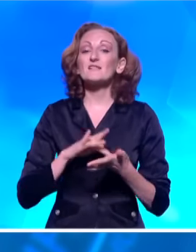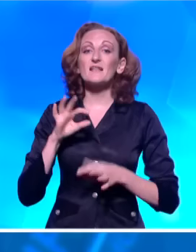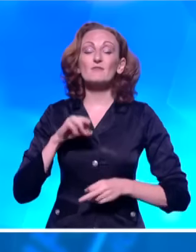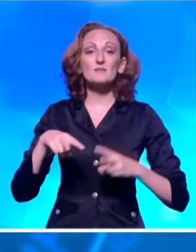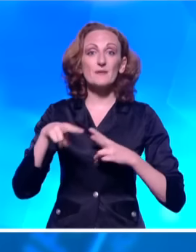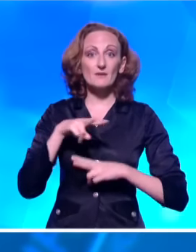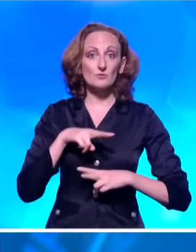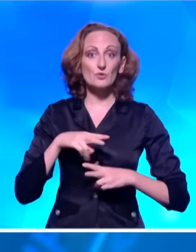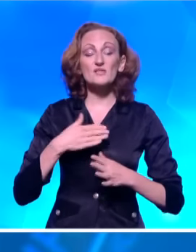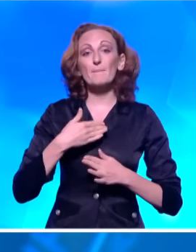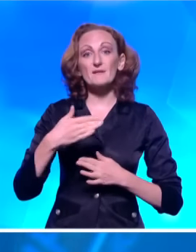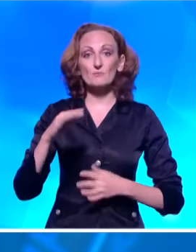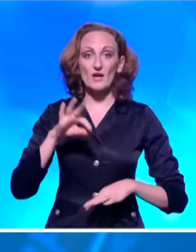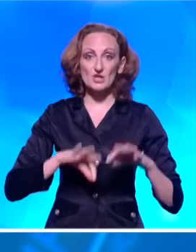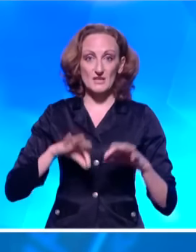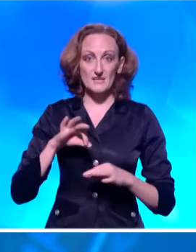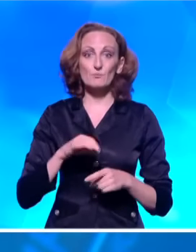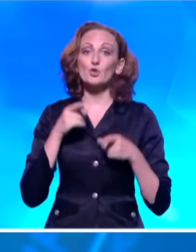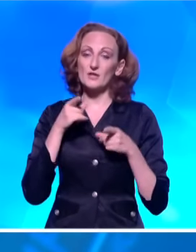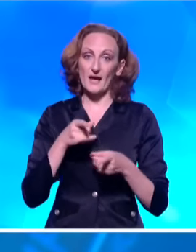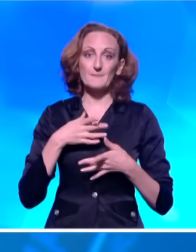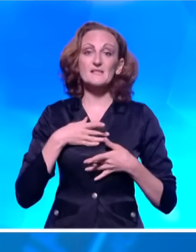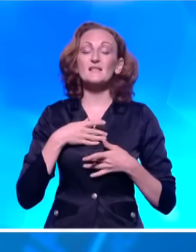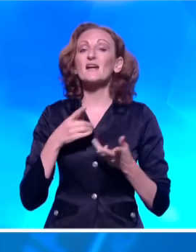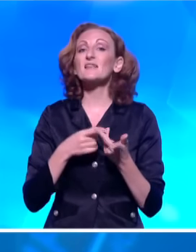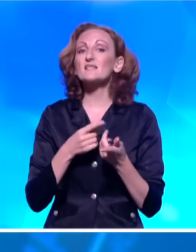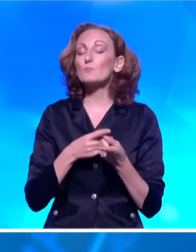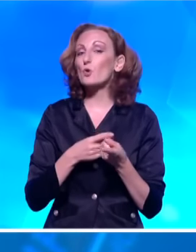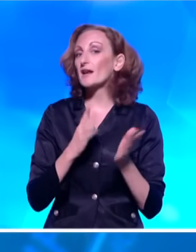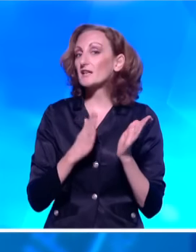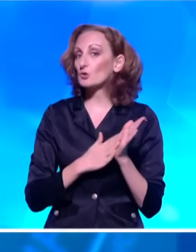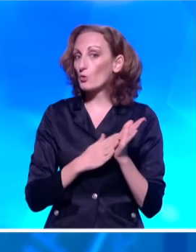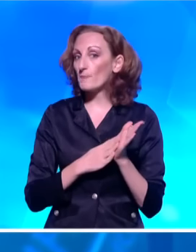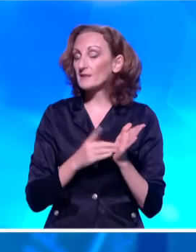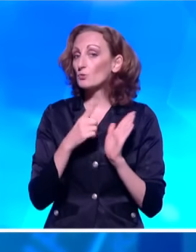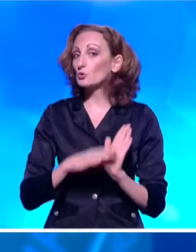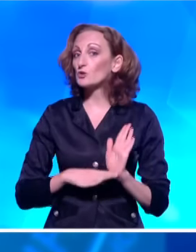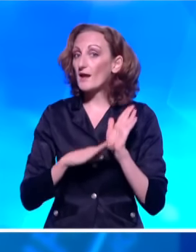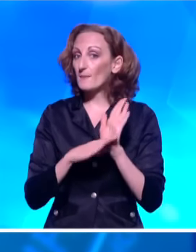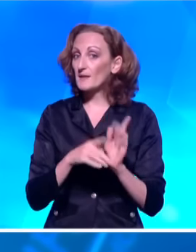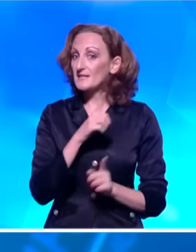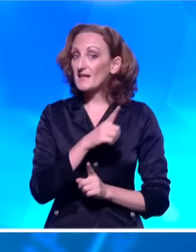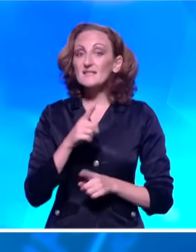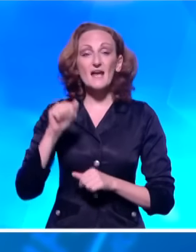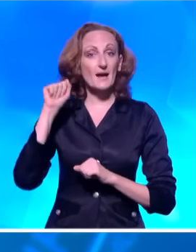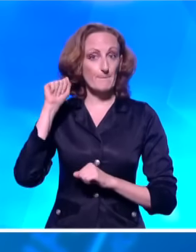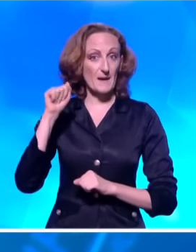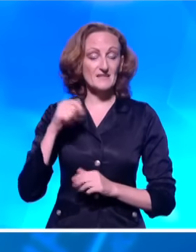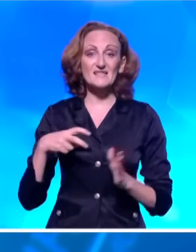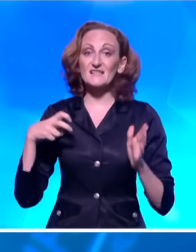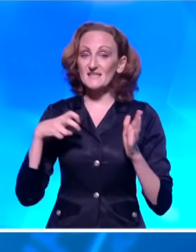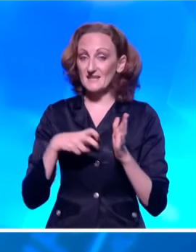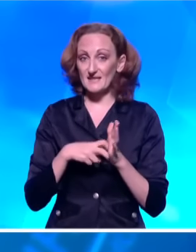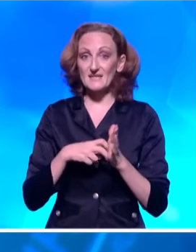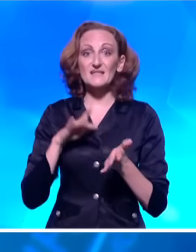избирателна комисия за предстоящите избори. Там са изброени и документите, които трябва да представи всяка партия или коалиция, за да бъде регистрирана в